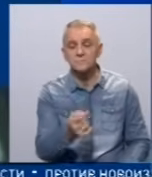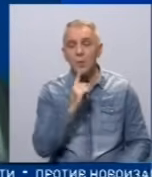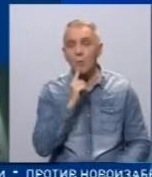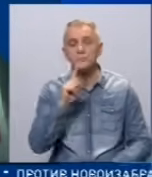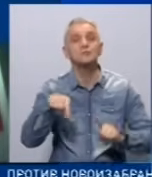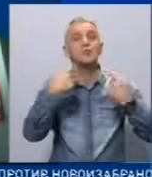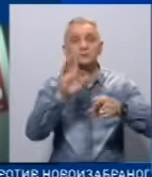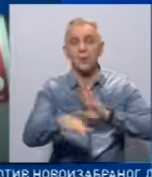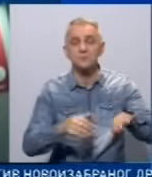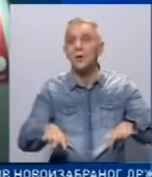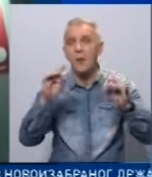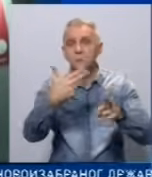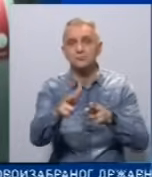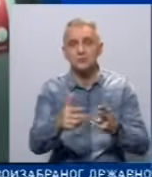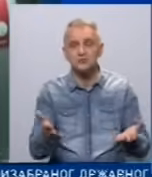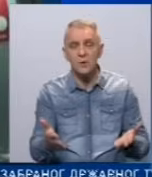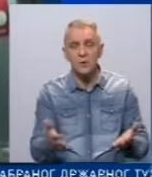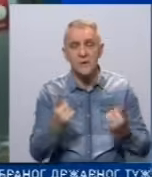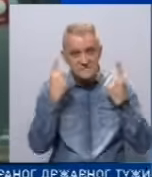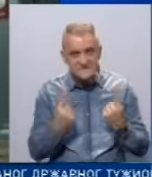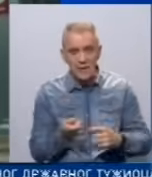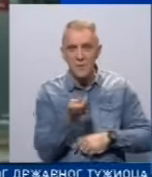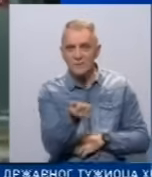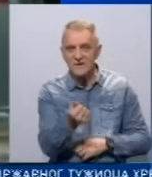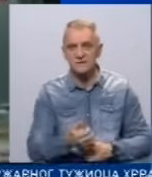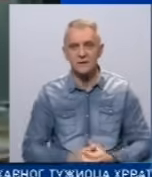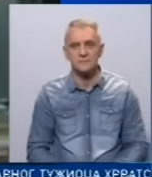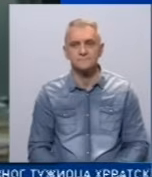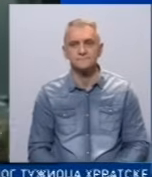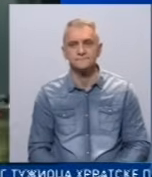naredni koraci za iznalaženje rješenja stabilnog finansiranja.